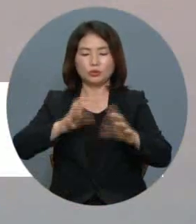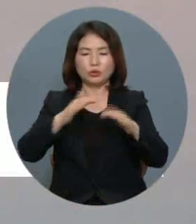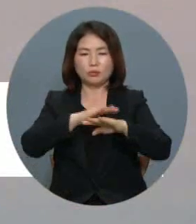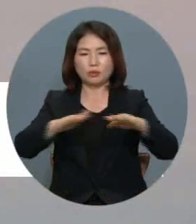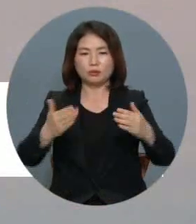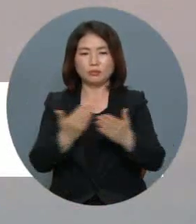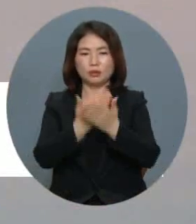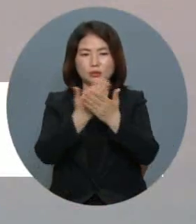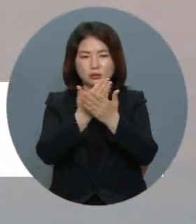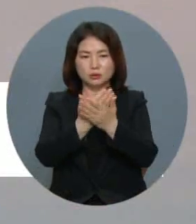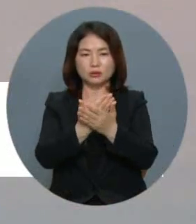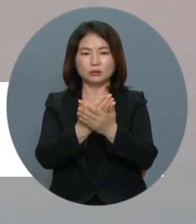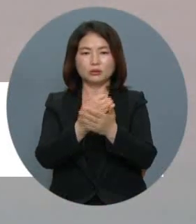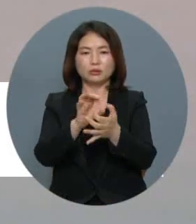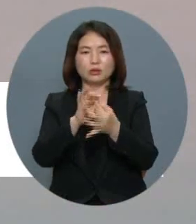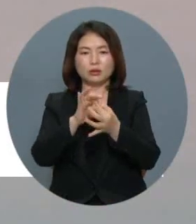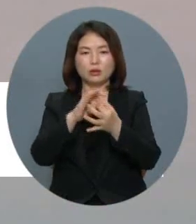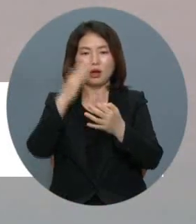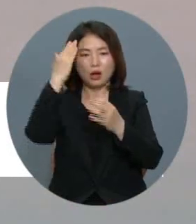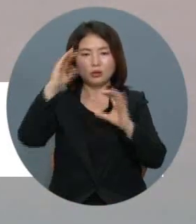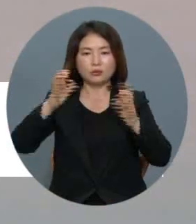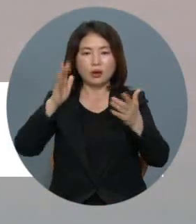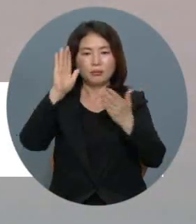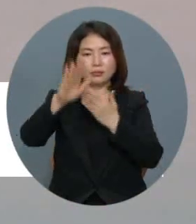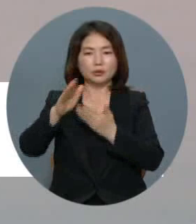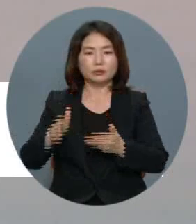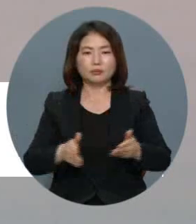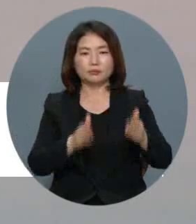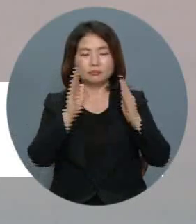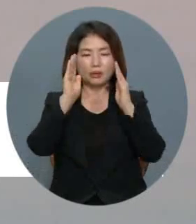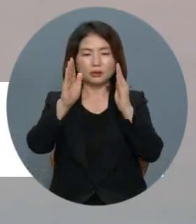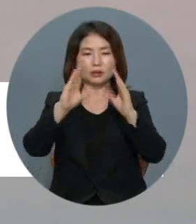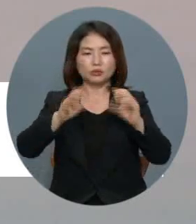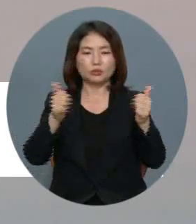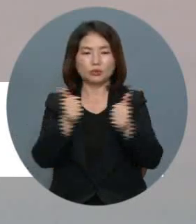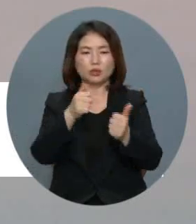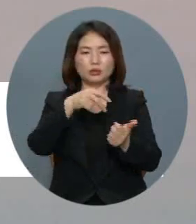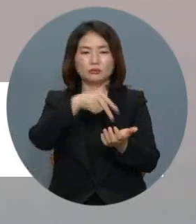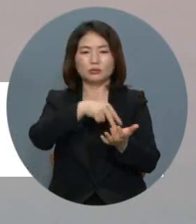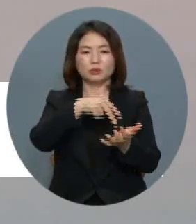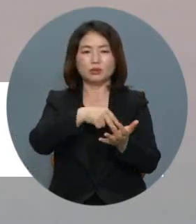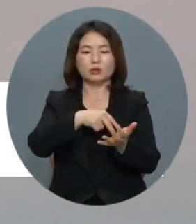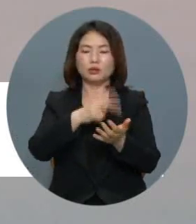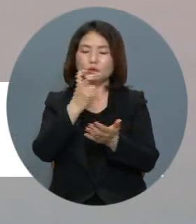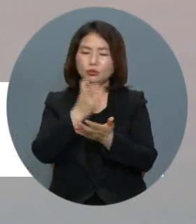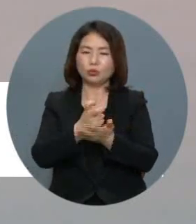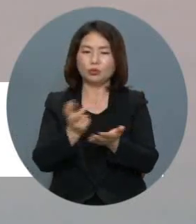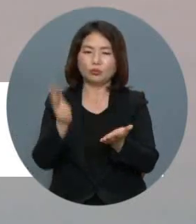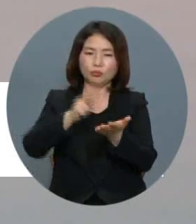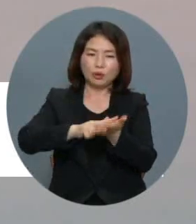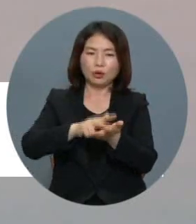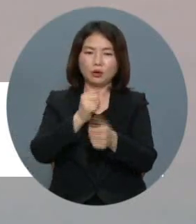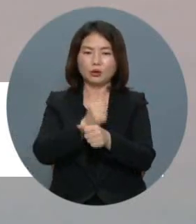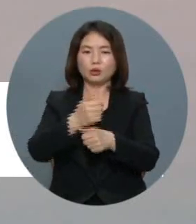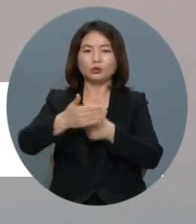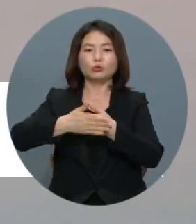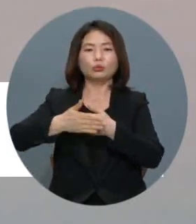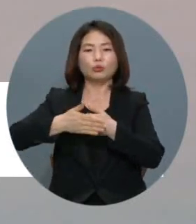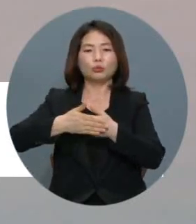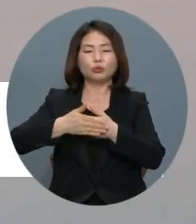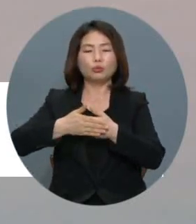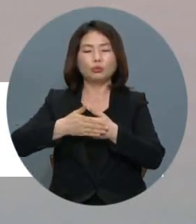받혀 니라 가 하는 대한민국은 나아가는 길에 국회 차원에서 좀 법 제도적으로 뒷받침 이